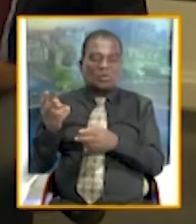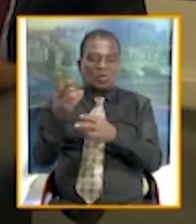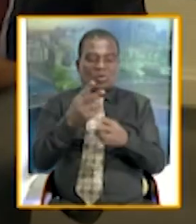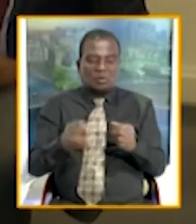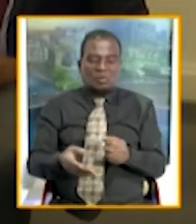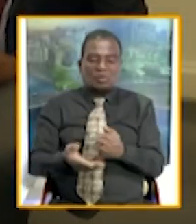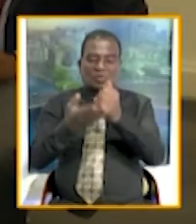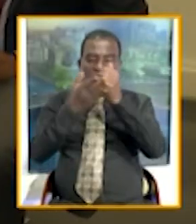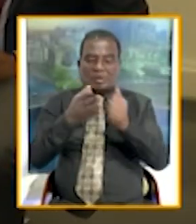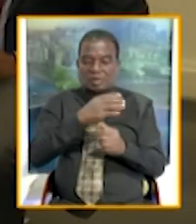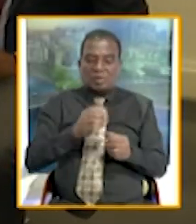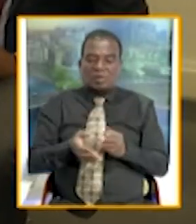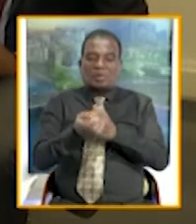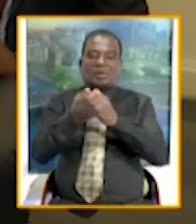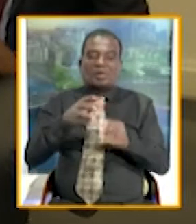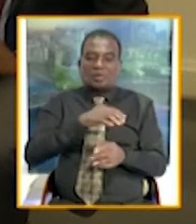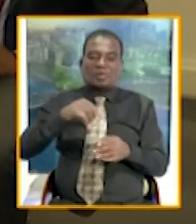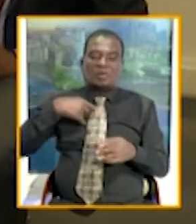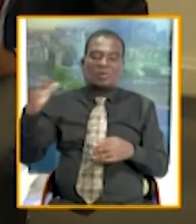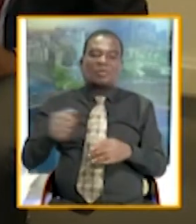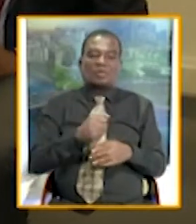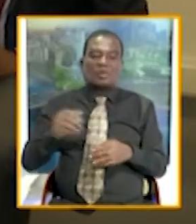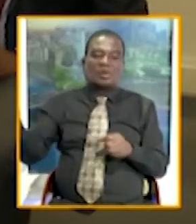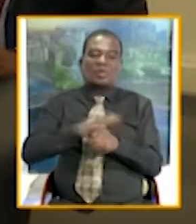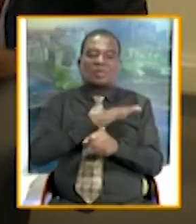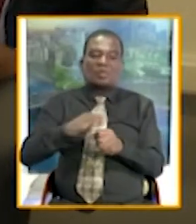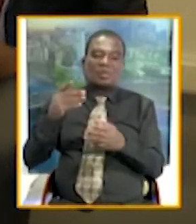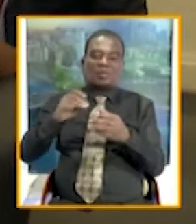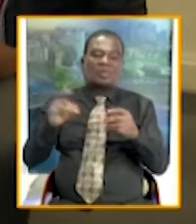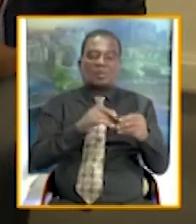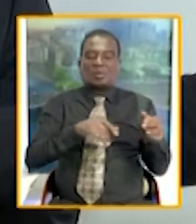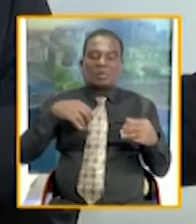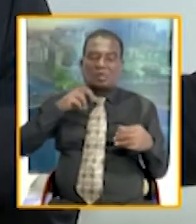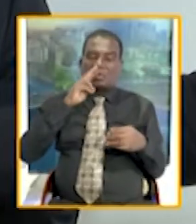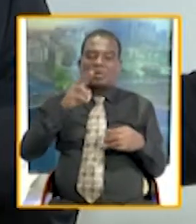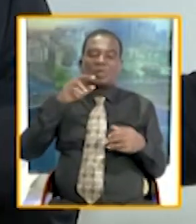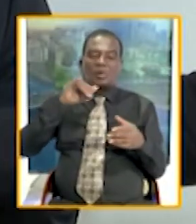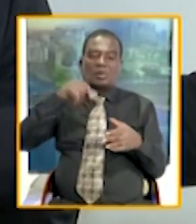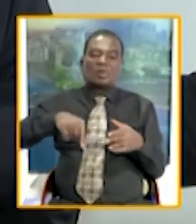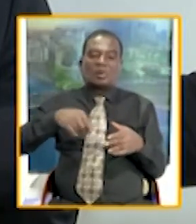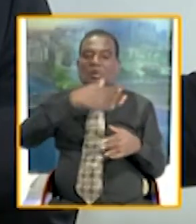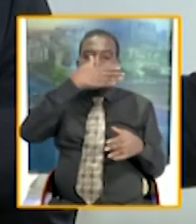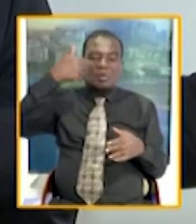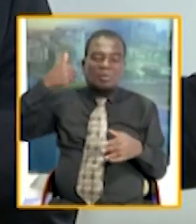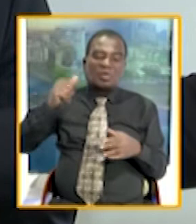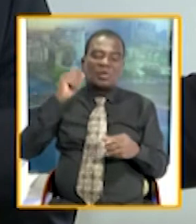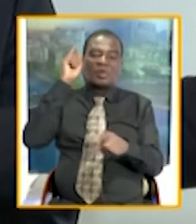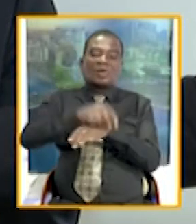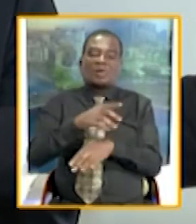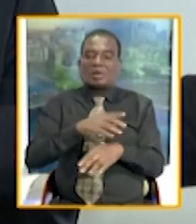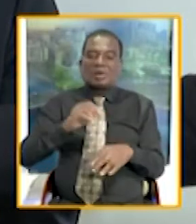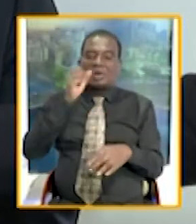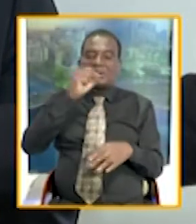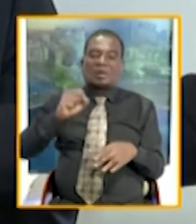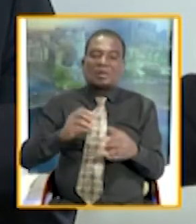que nous prenions la pleine mesure de ce que nous-mêmes nous sommes. Que les meilleurs gagnent. La campagne s'est bien déroulée.